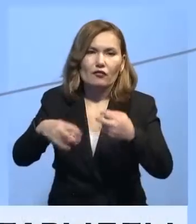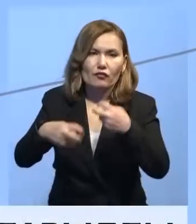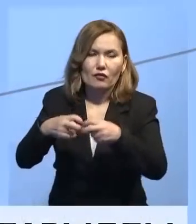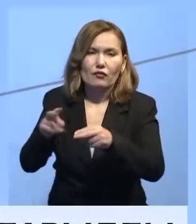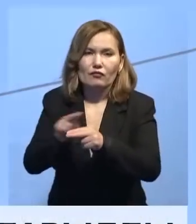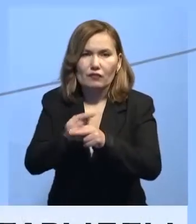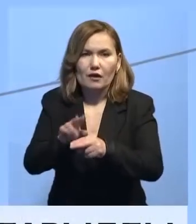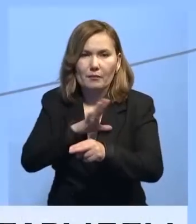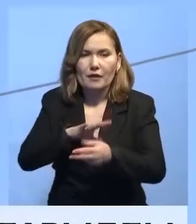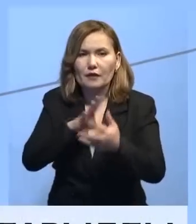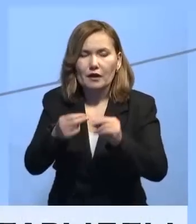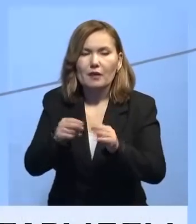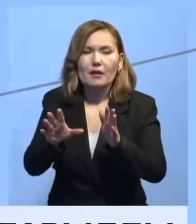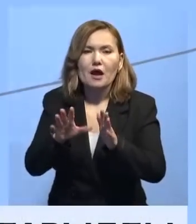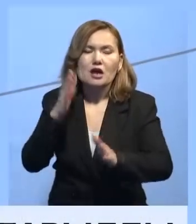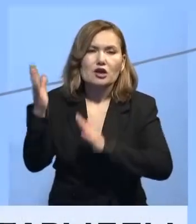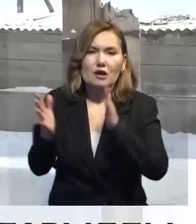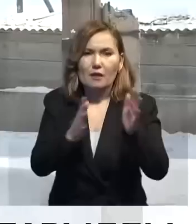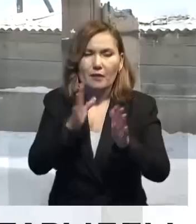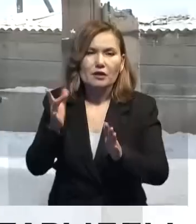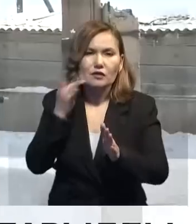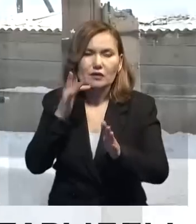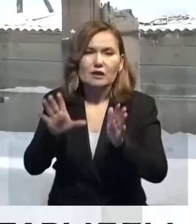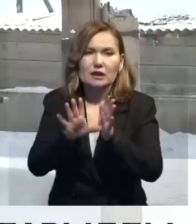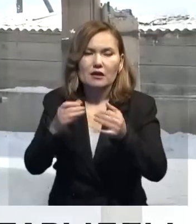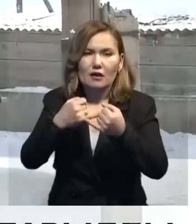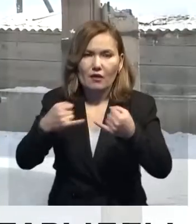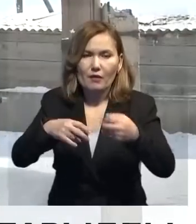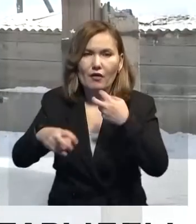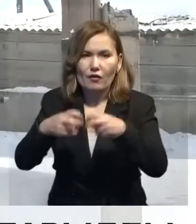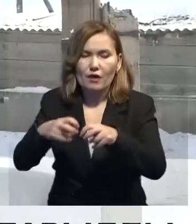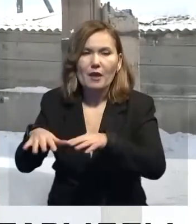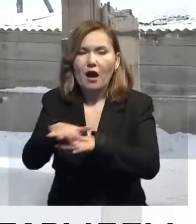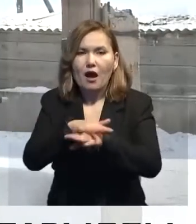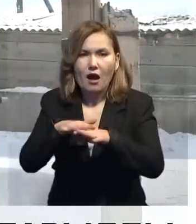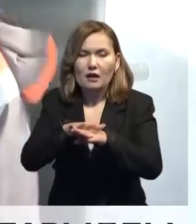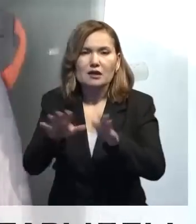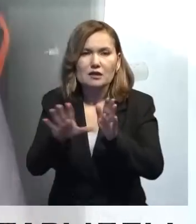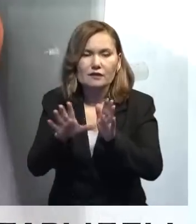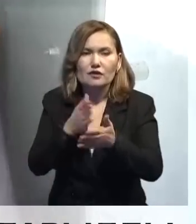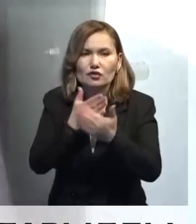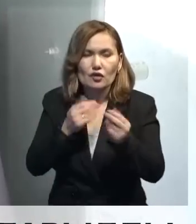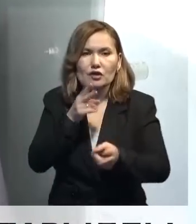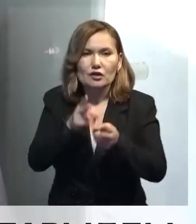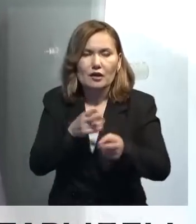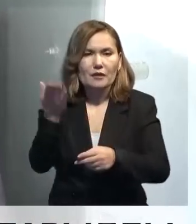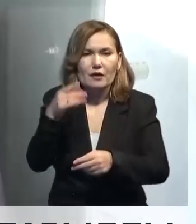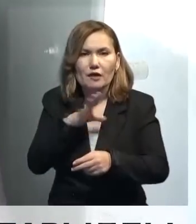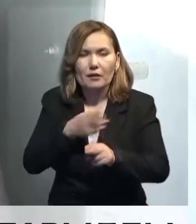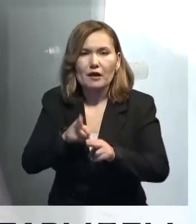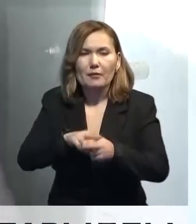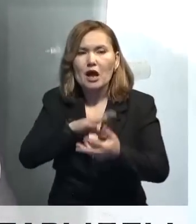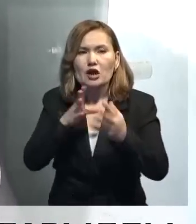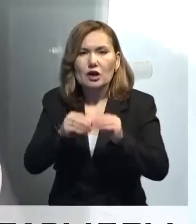отырған. Салдарынан жел тұрса электр сымдары үзіліп, тұрғындар сағаттап жарықсыз қалатын. Жалпы аудандағы электр